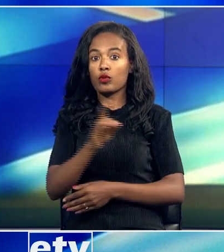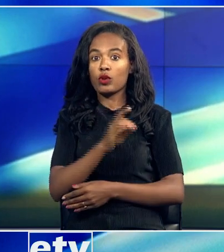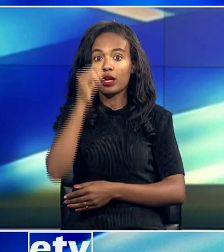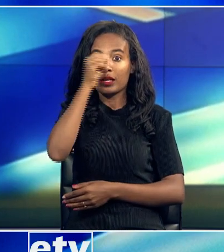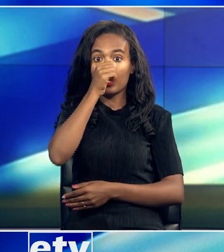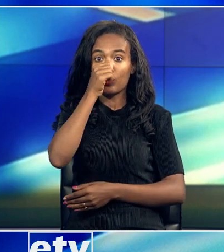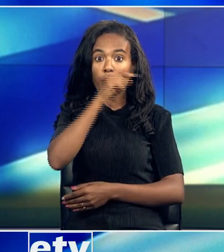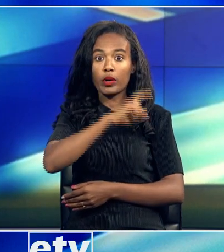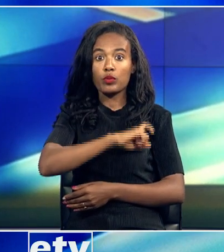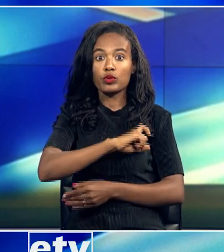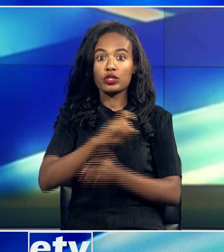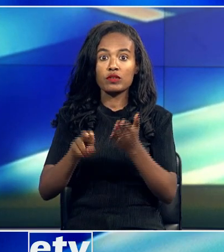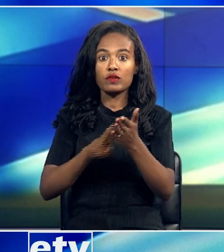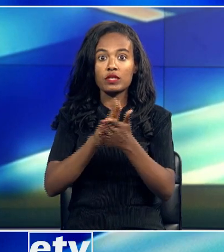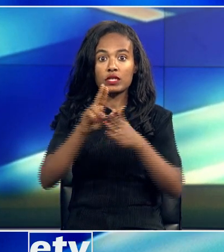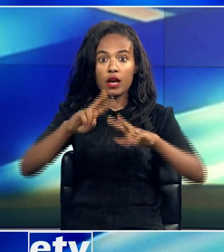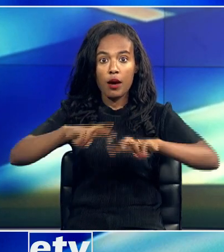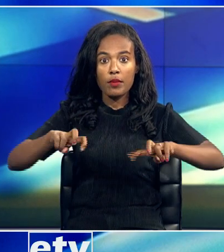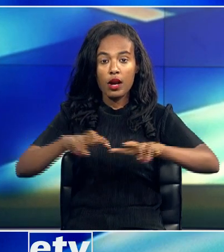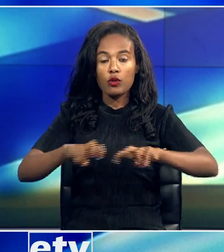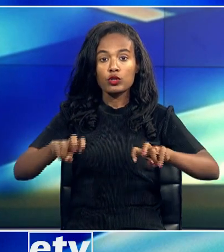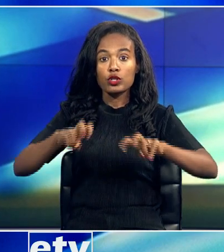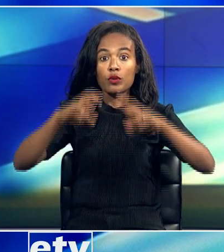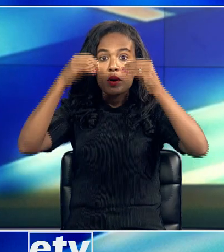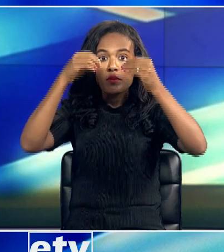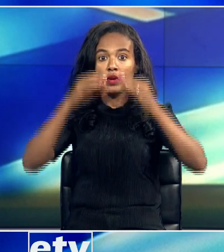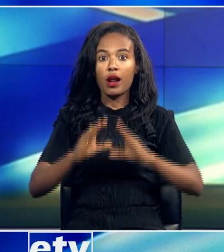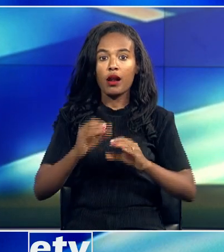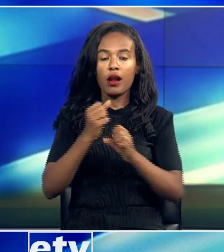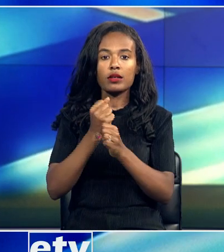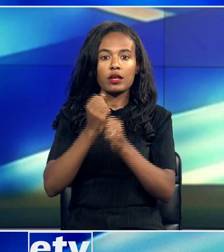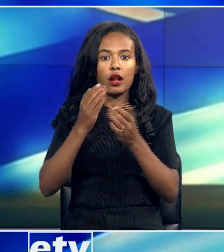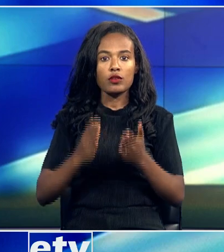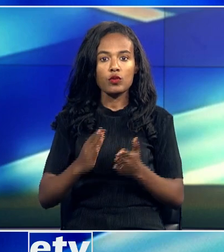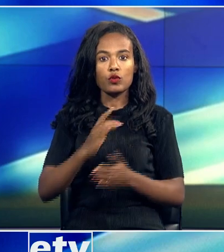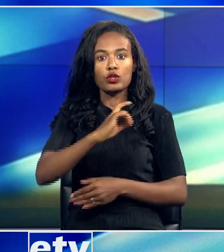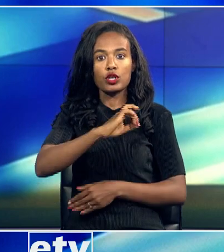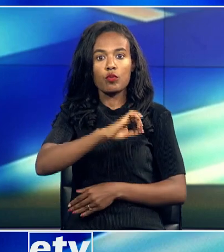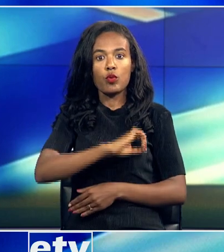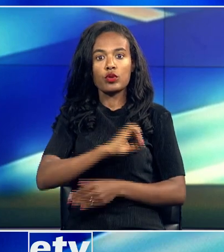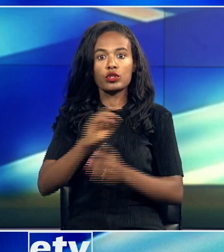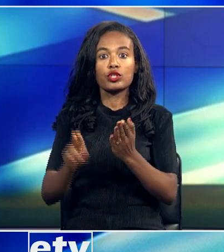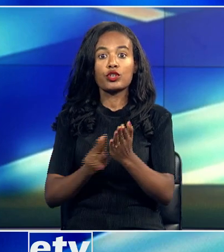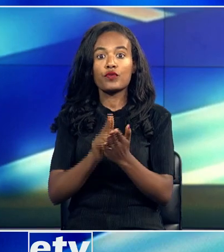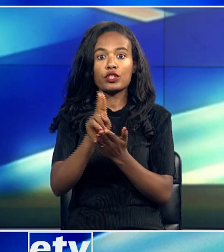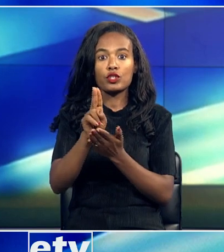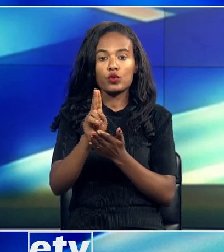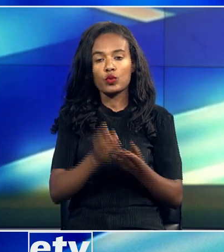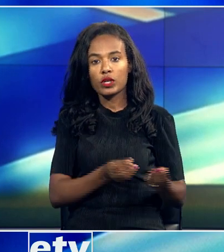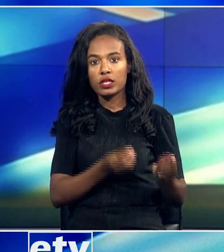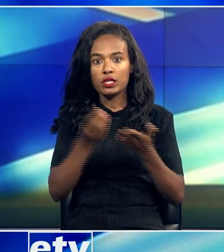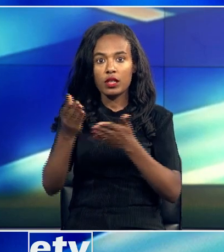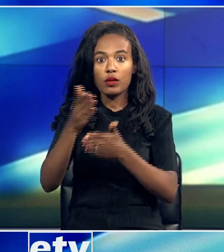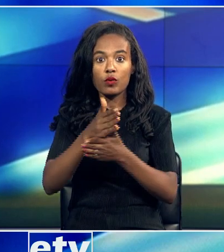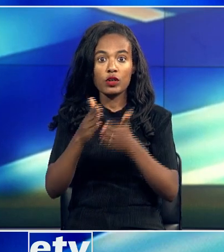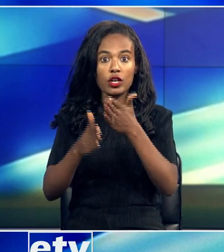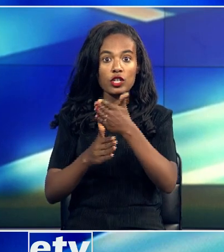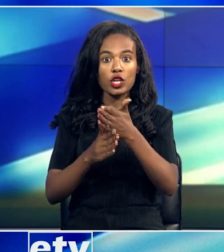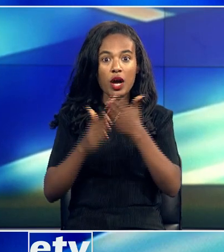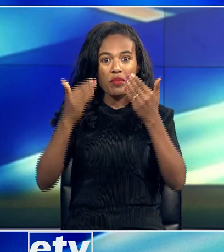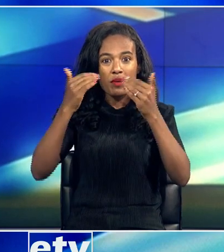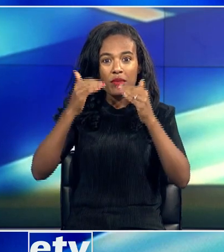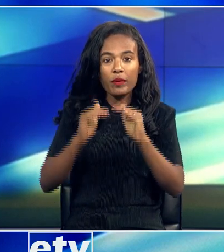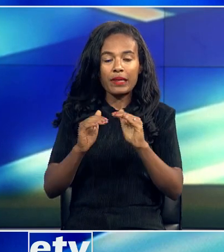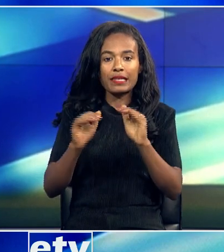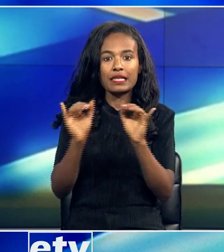የኢትዮጵያ ፖሊስ ዩኒቨርሲቲ አመራሮች፣ መምህራንና ሰራተኞች የፖሊስ ዩኒቨርሲቲው የተሰጠውን ደረጃ በሚመጥን